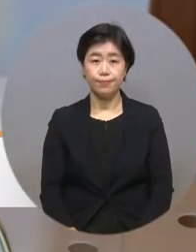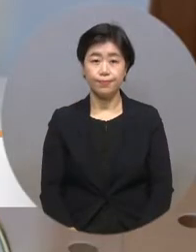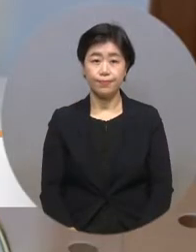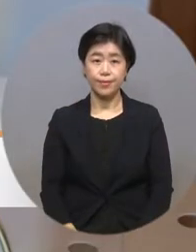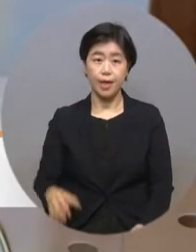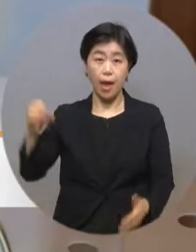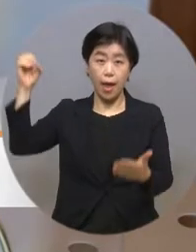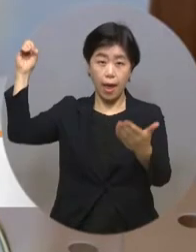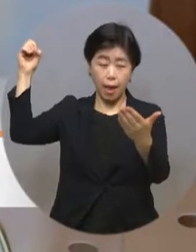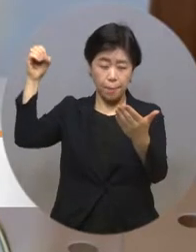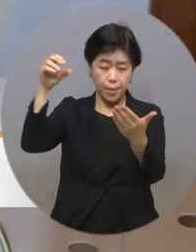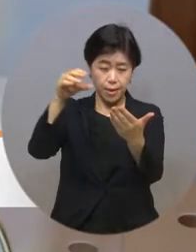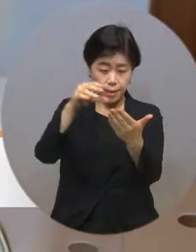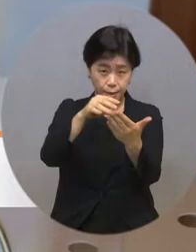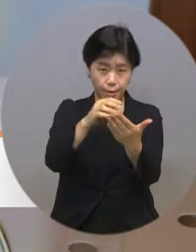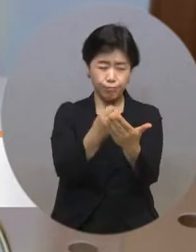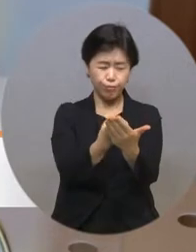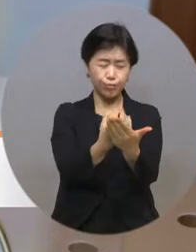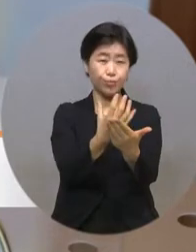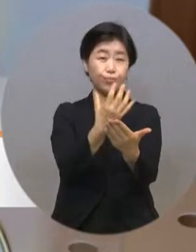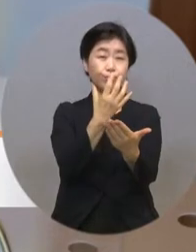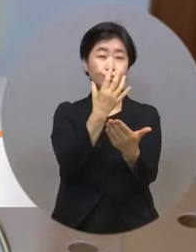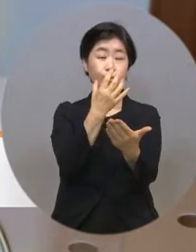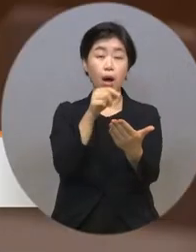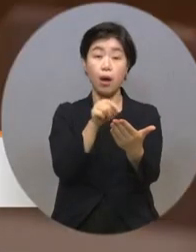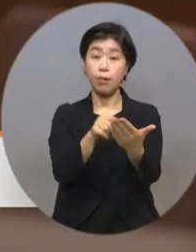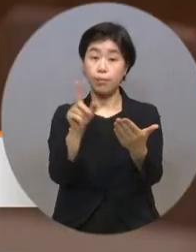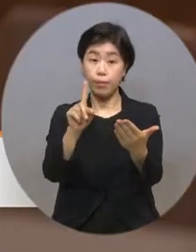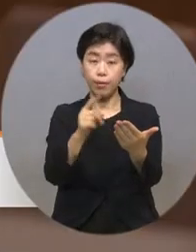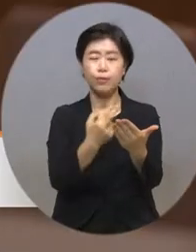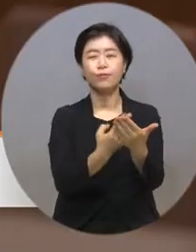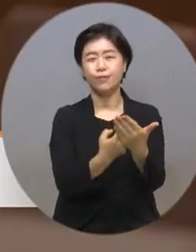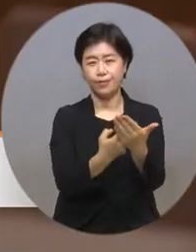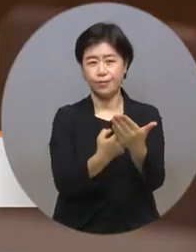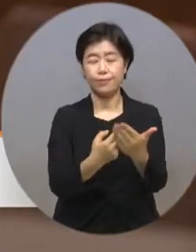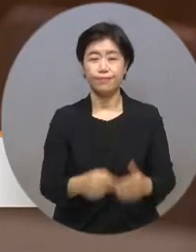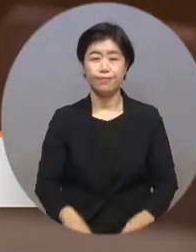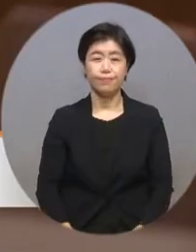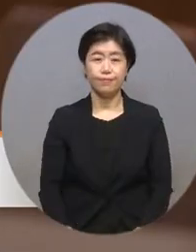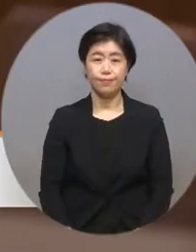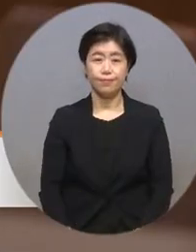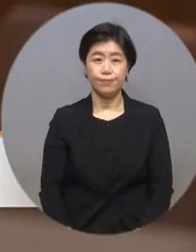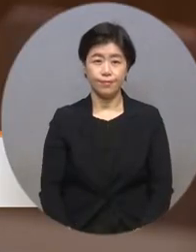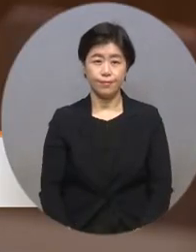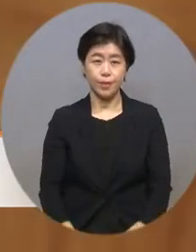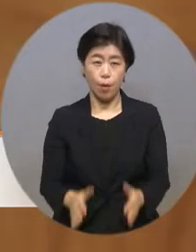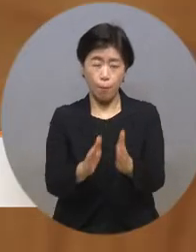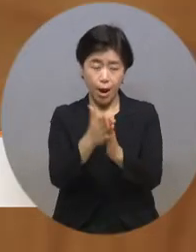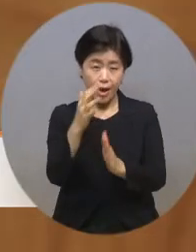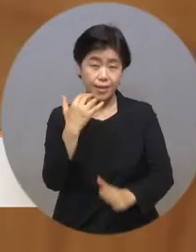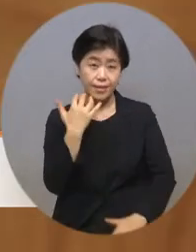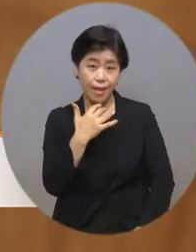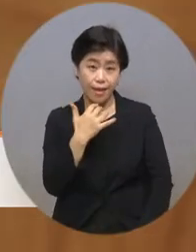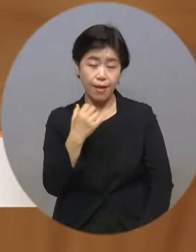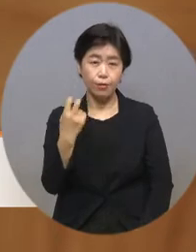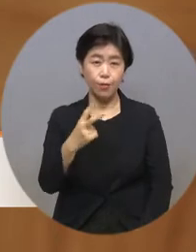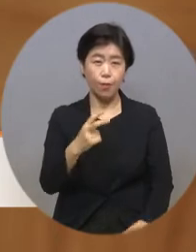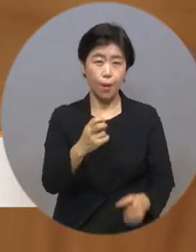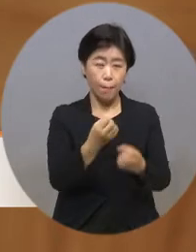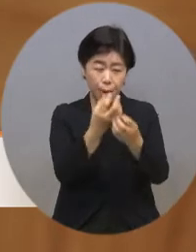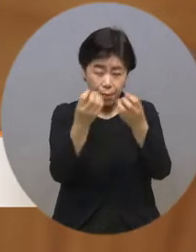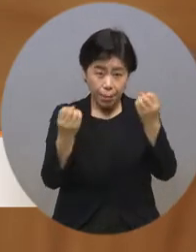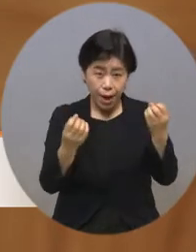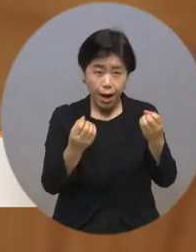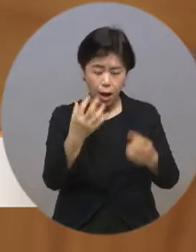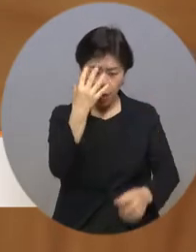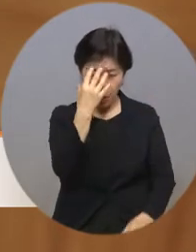햇빛에 은은하게 반짝이는 이 작품의 소재는 유리입니다. 화려한 색감과 반짝이는 소재가